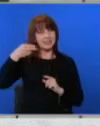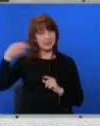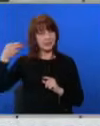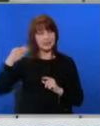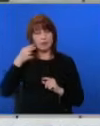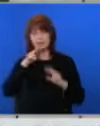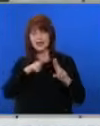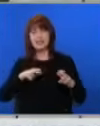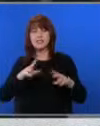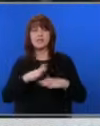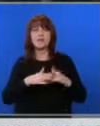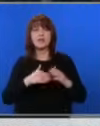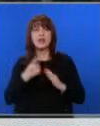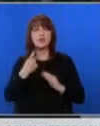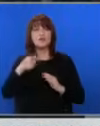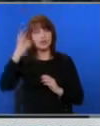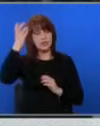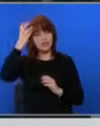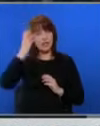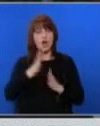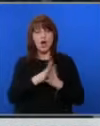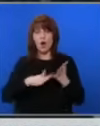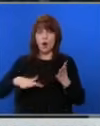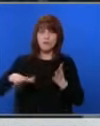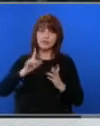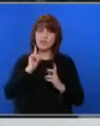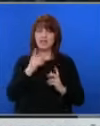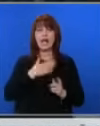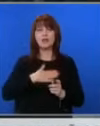изследва практиката на други държави. Обществото трябва да е доволно. Все пак